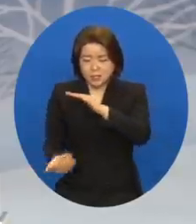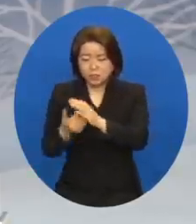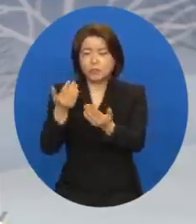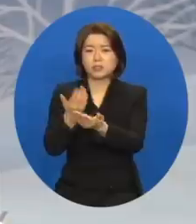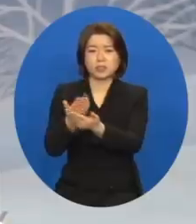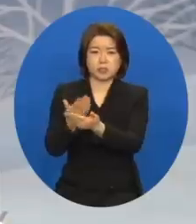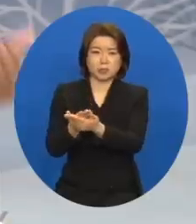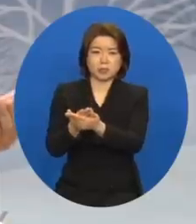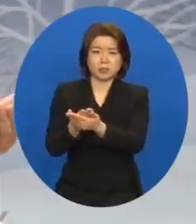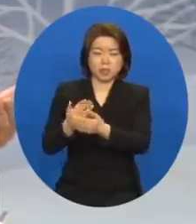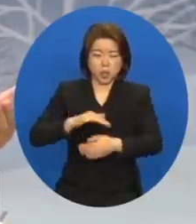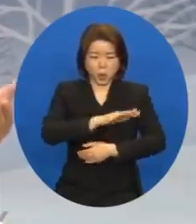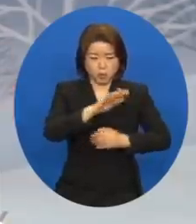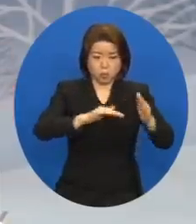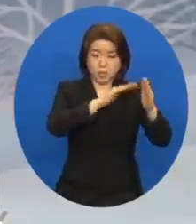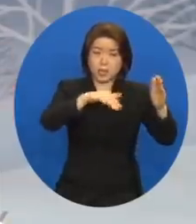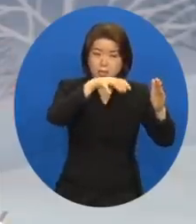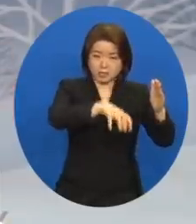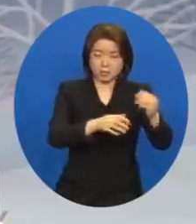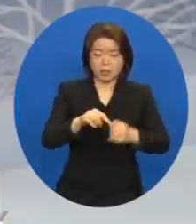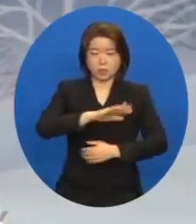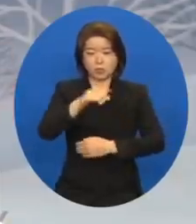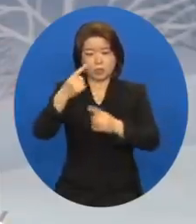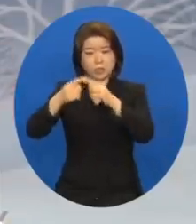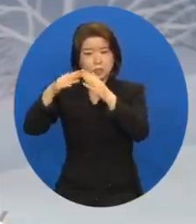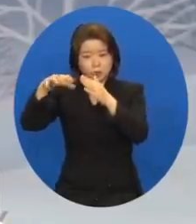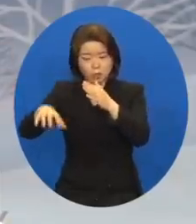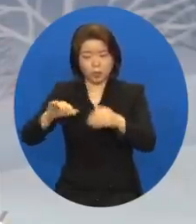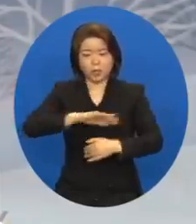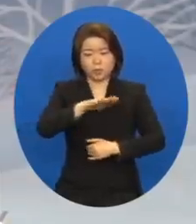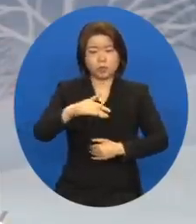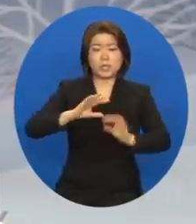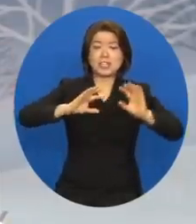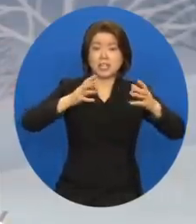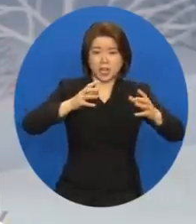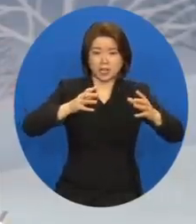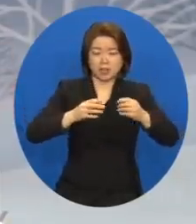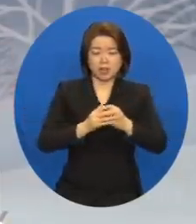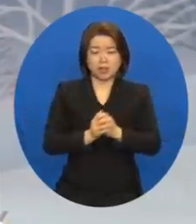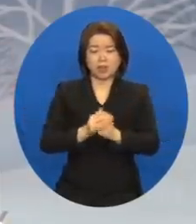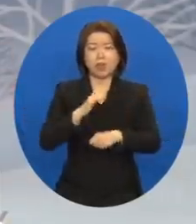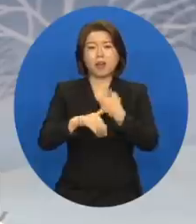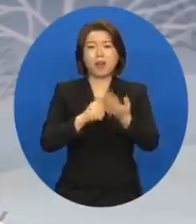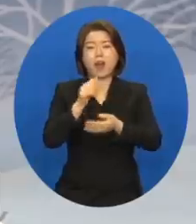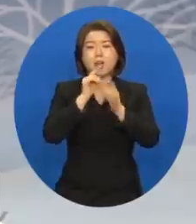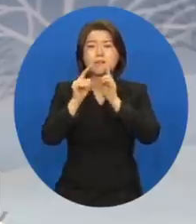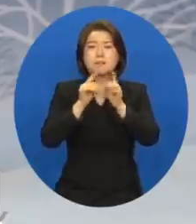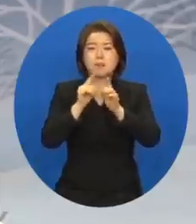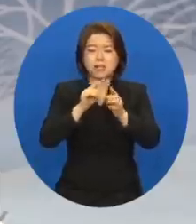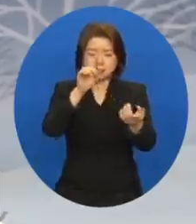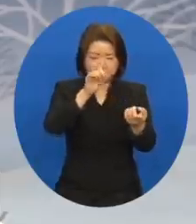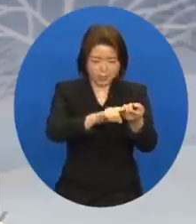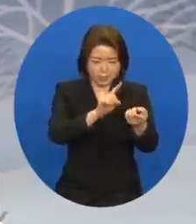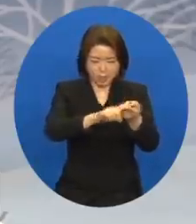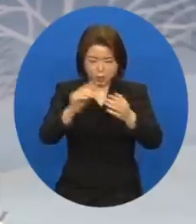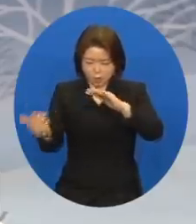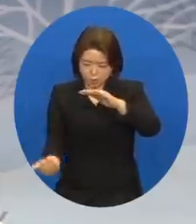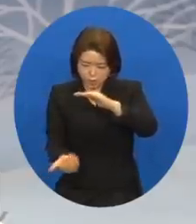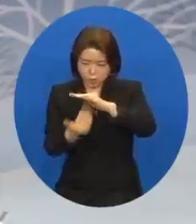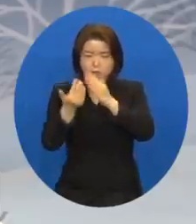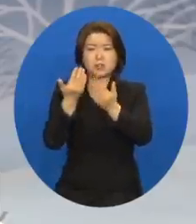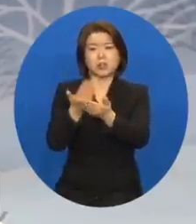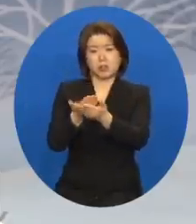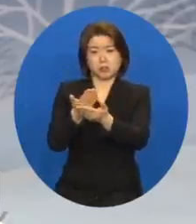해주소서, 우리의 가정에, 우리 교회, 우리 나라에 하나님의 말씀이 그대로 성취되게